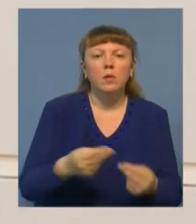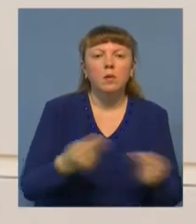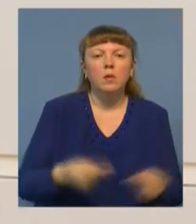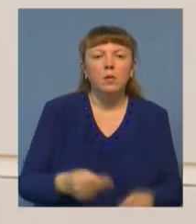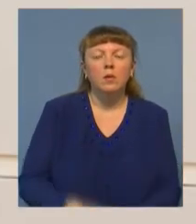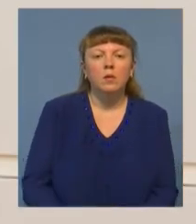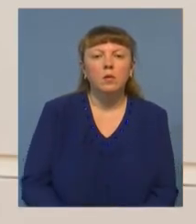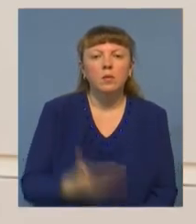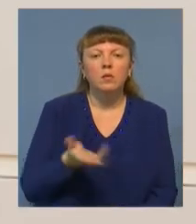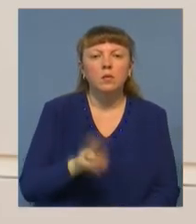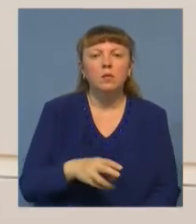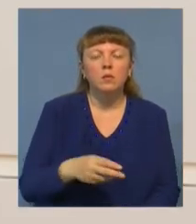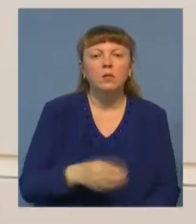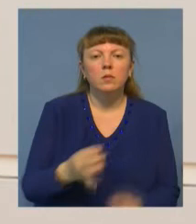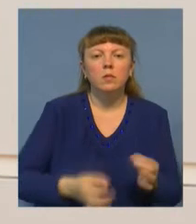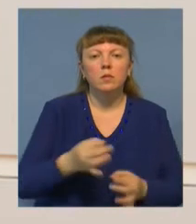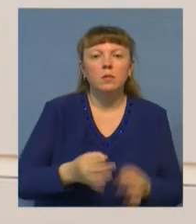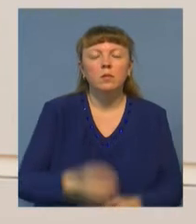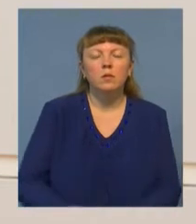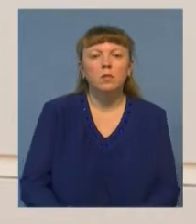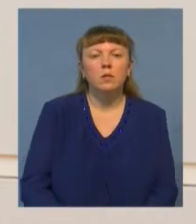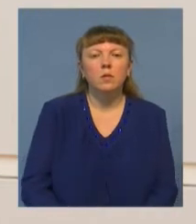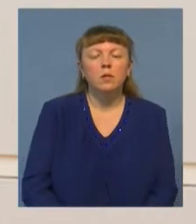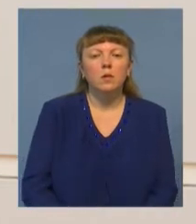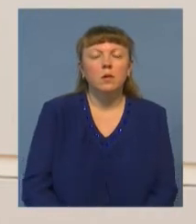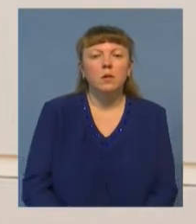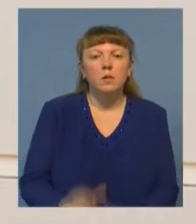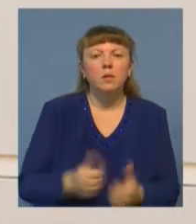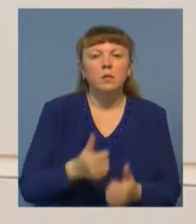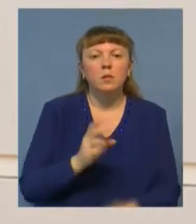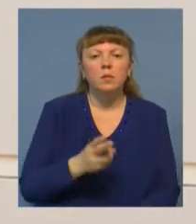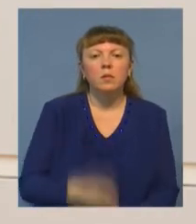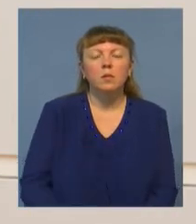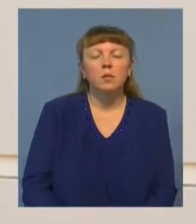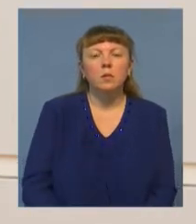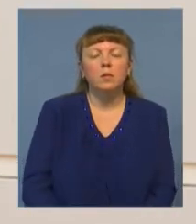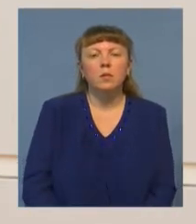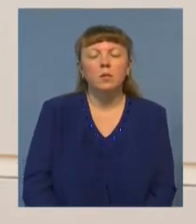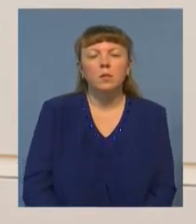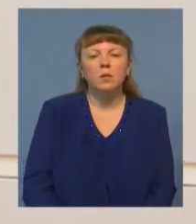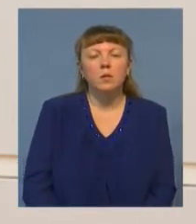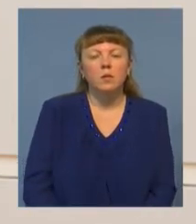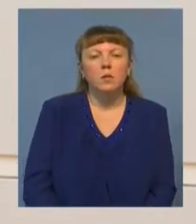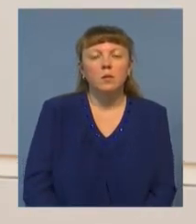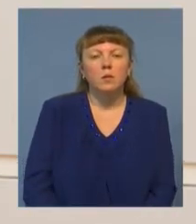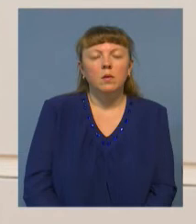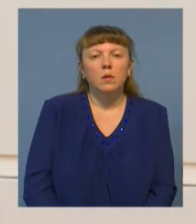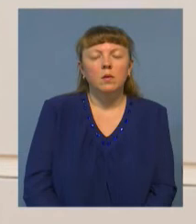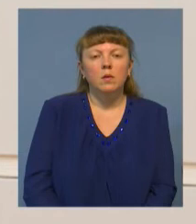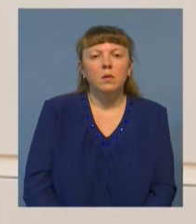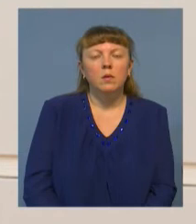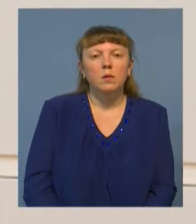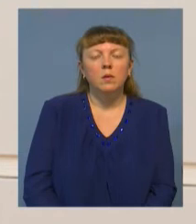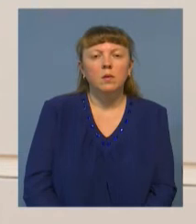оно остается в суде, то есть угу. оригинал заключения брака при расторжении брака. Угу. То есть факт регистрации, он будет иметь